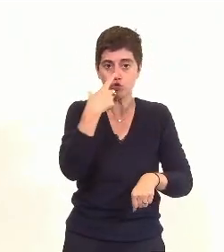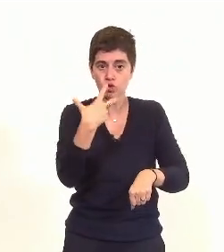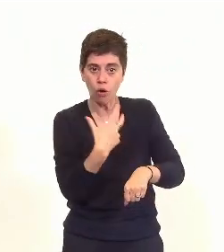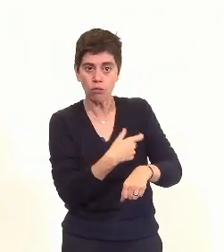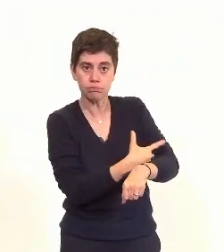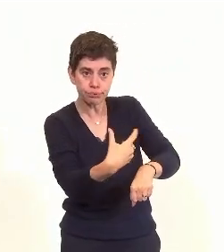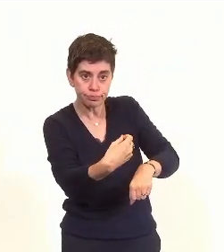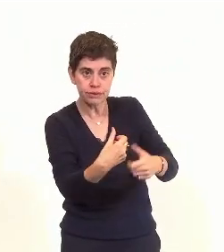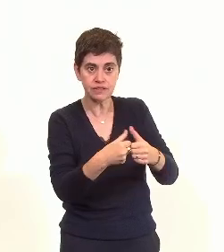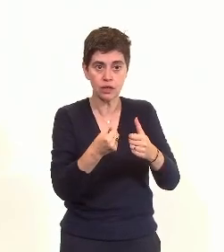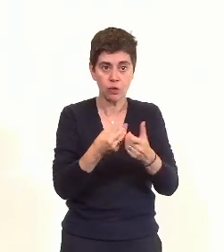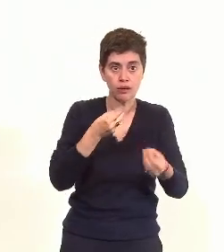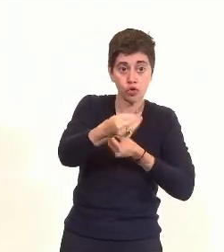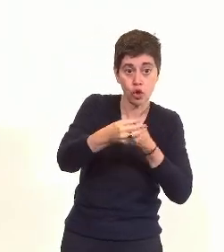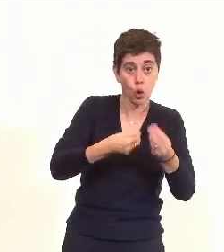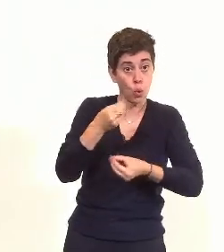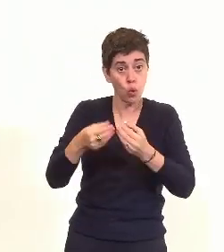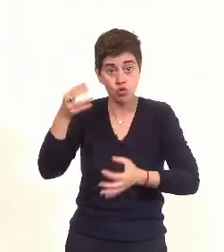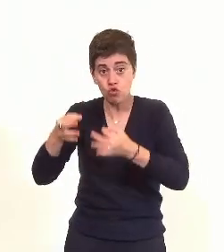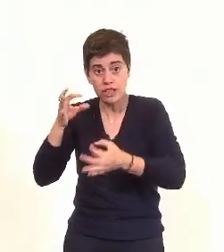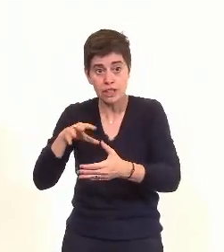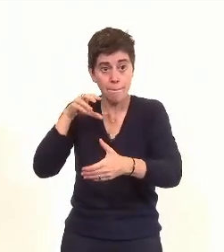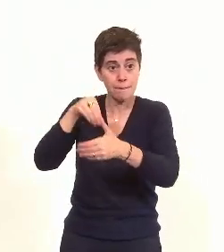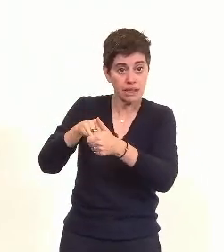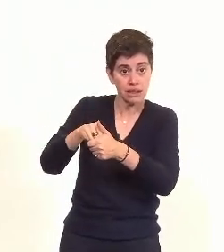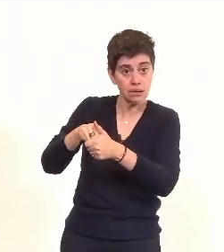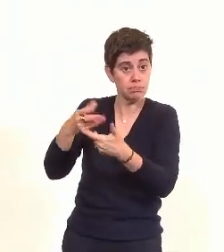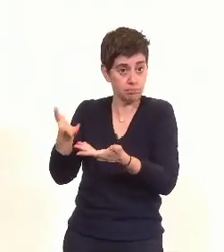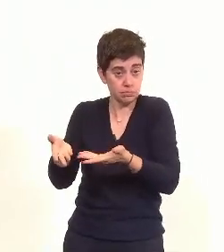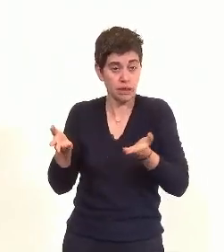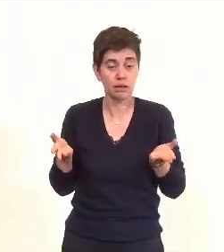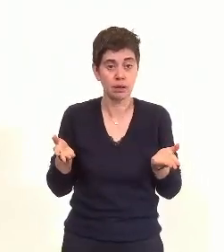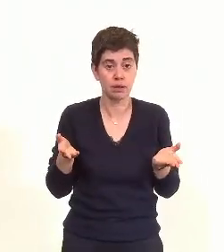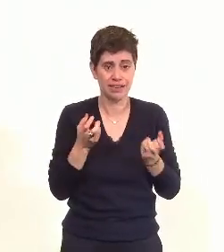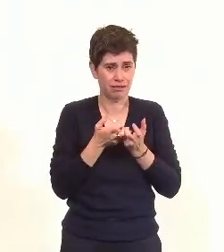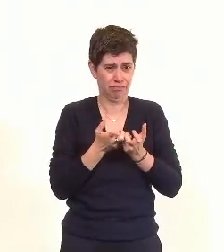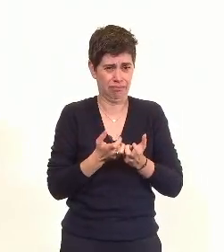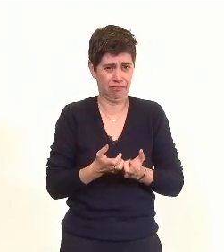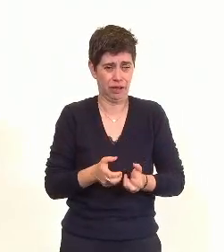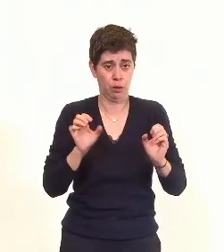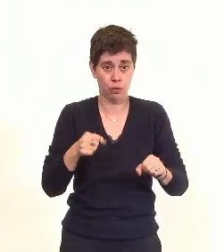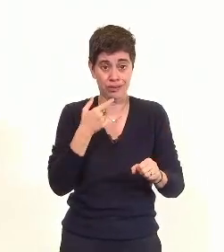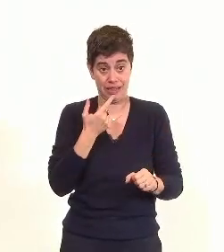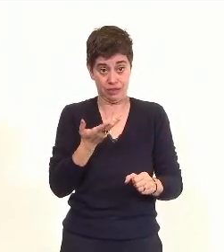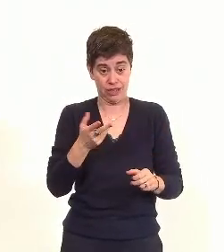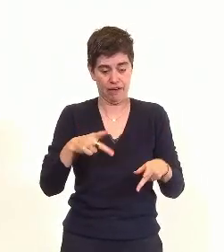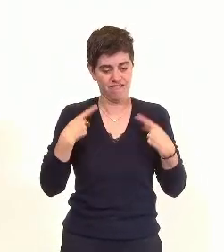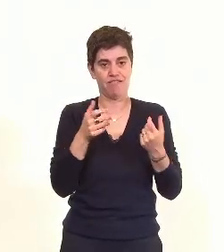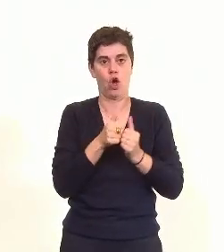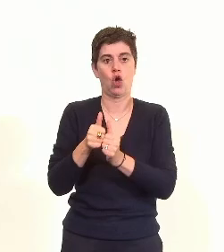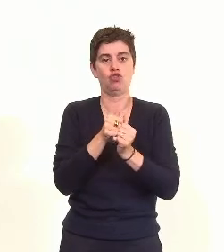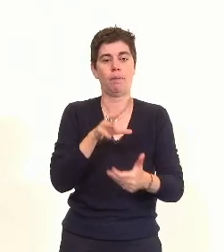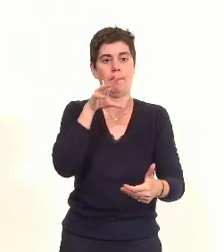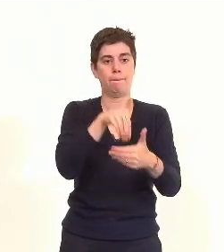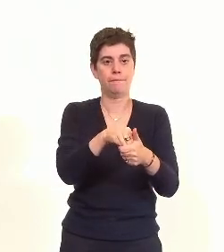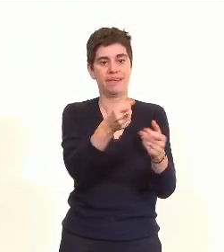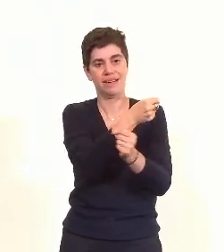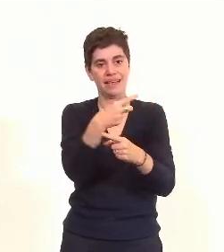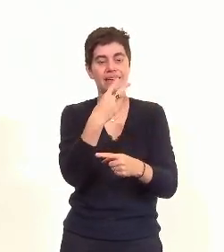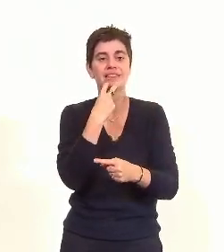être juré. Et toute une série d'autres exemples qui engagent la personne dans le vivre ensemble. Dans le modèle médico-social,